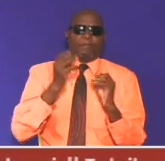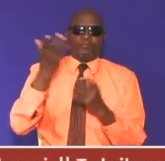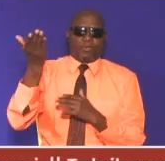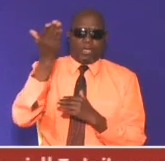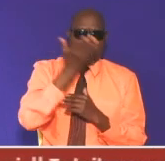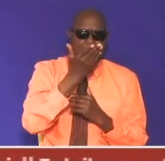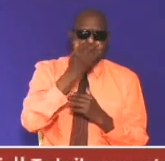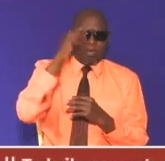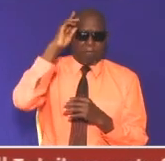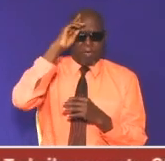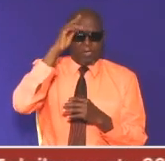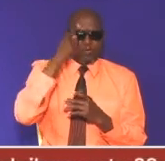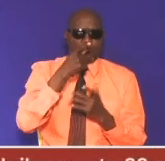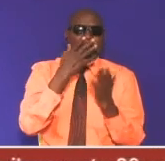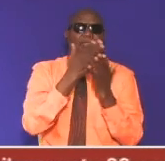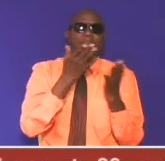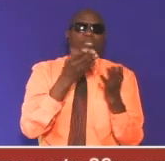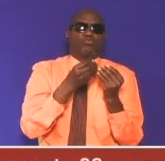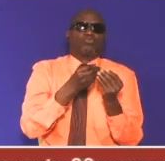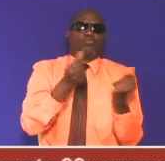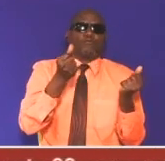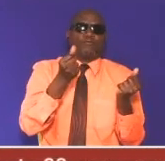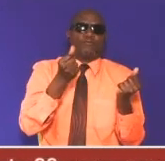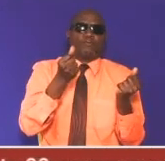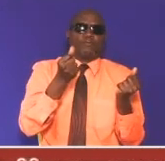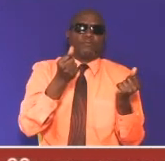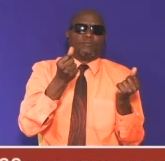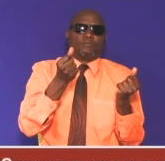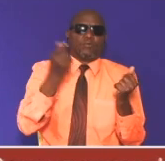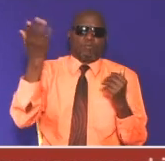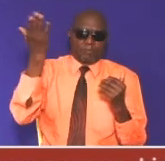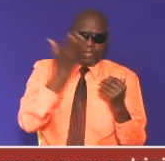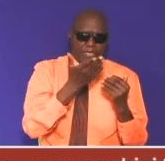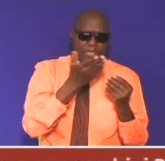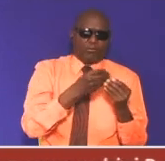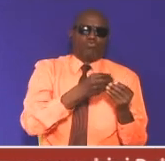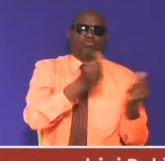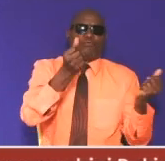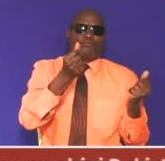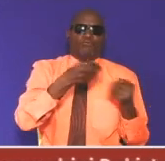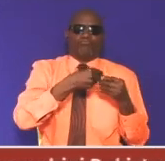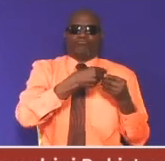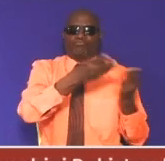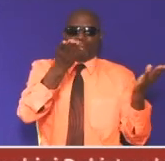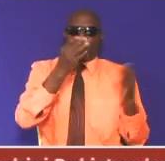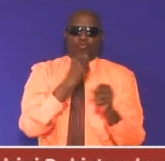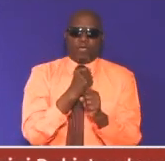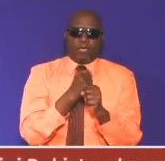ya hiyo shughuli. Ikifika leo imeenda kwa shughuli ya hiyo